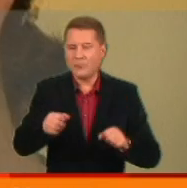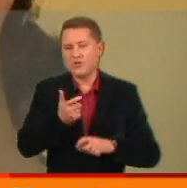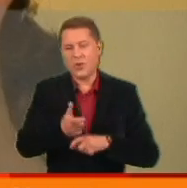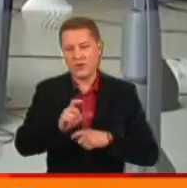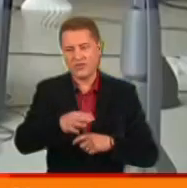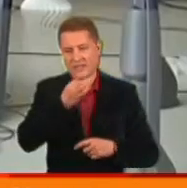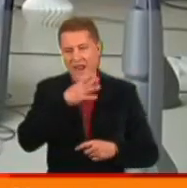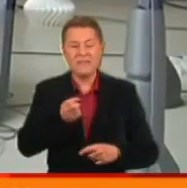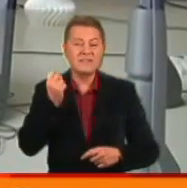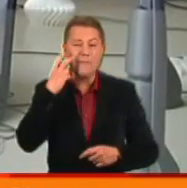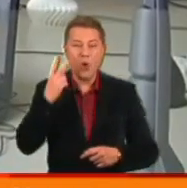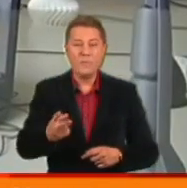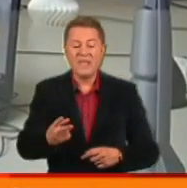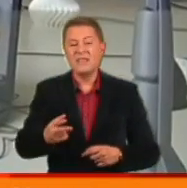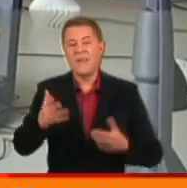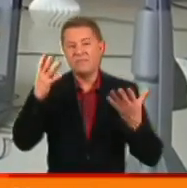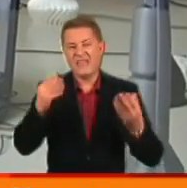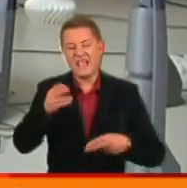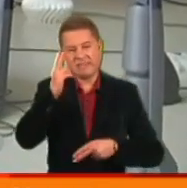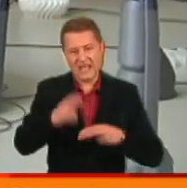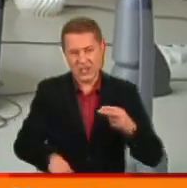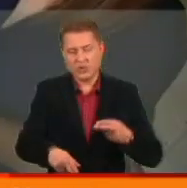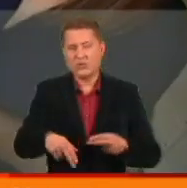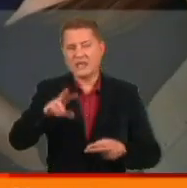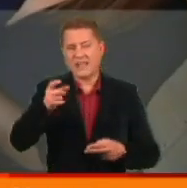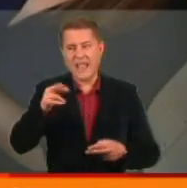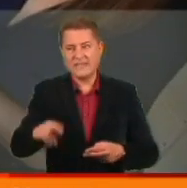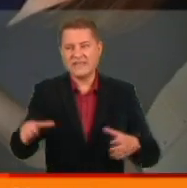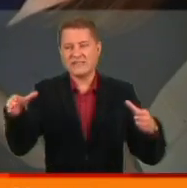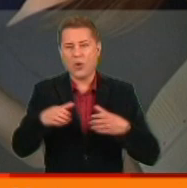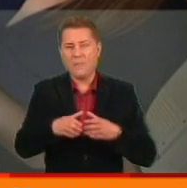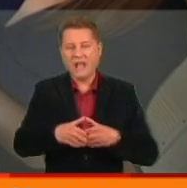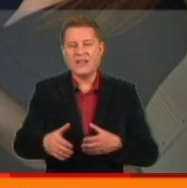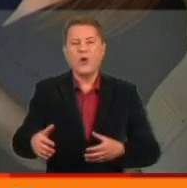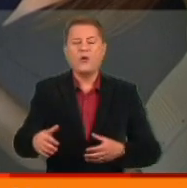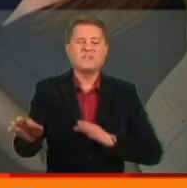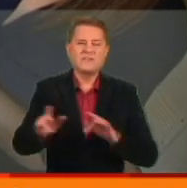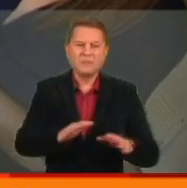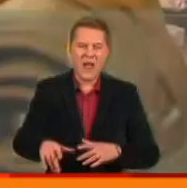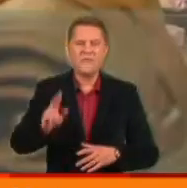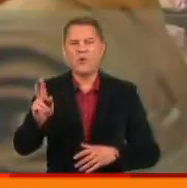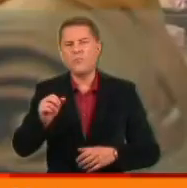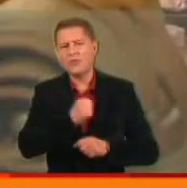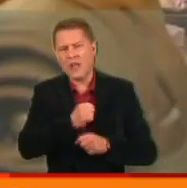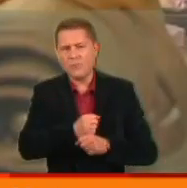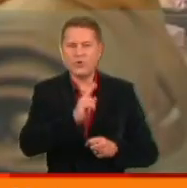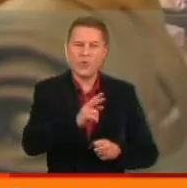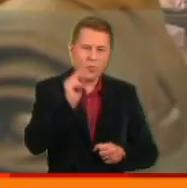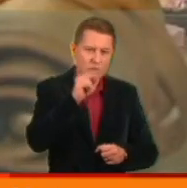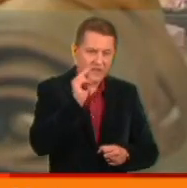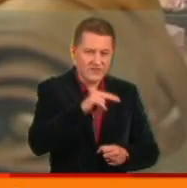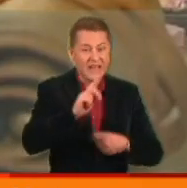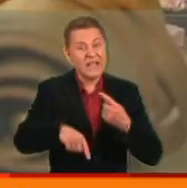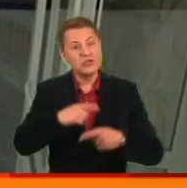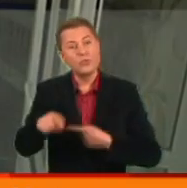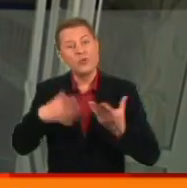взагалі. По обіді день у школі репетиторів закінчується. Пані Леся із командою збирається у справах. Кому на роботу, кому на навчання. Утім, вже